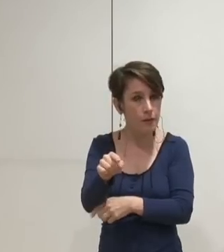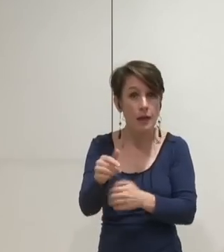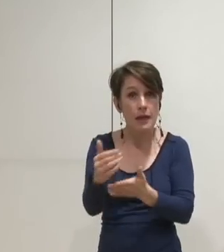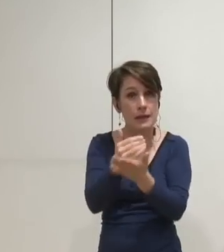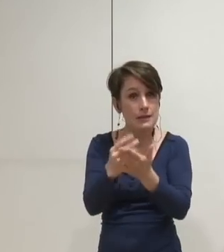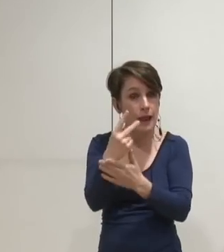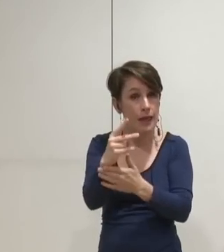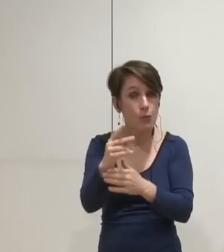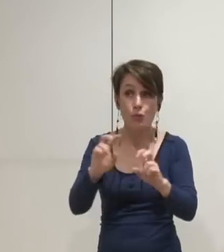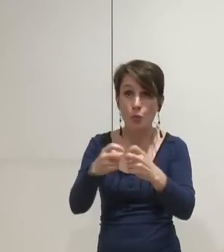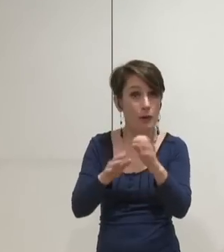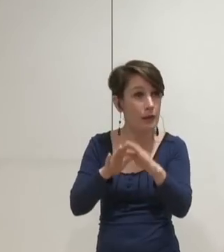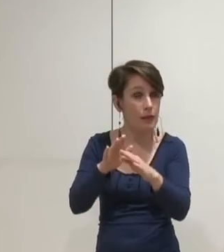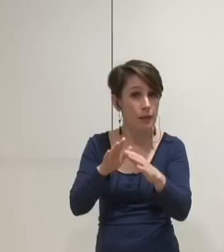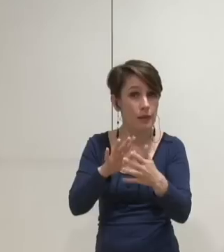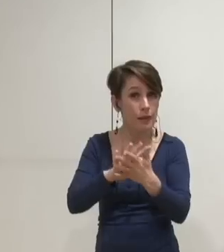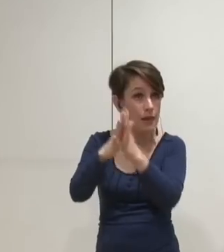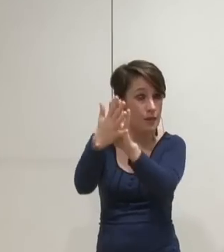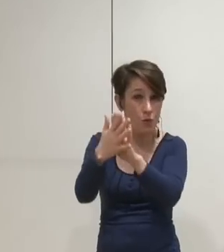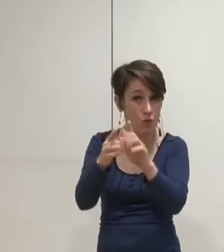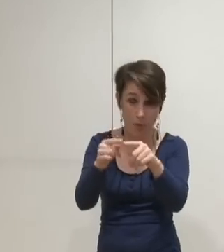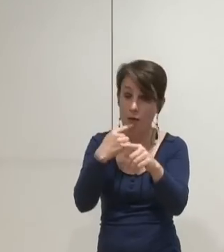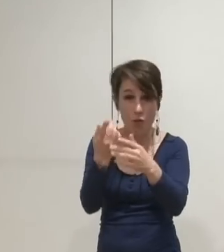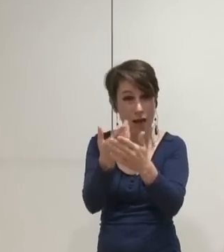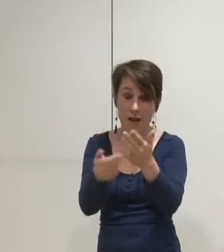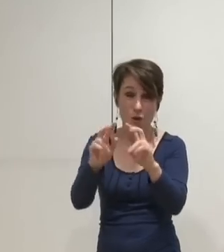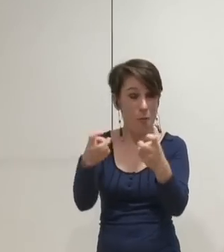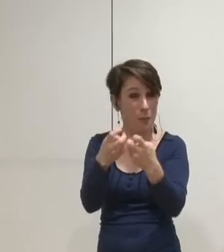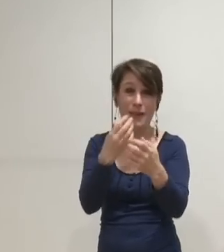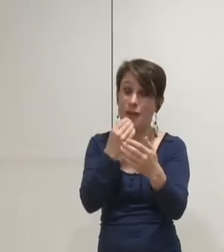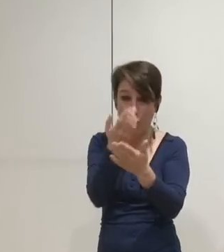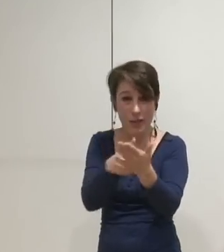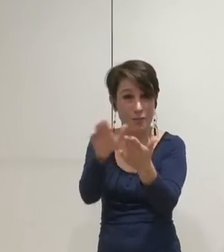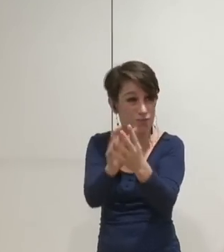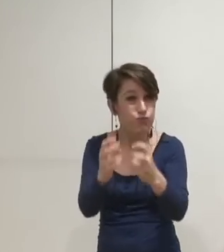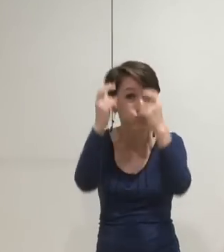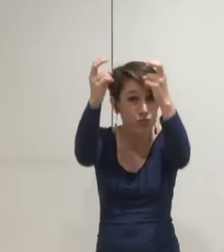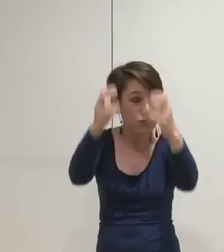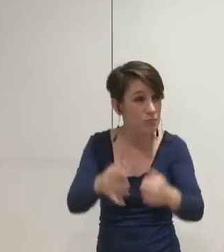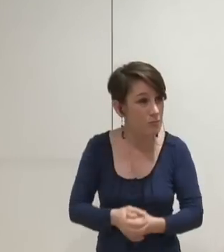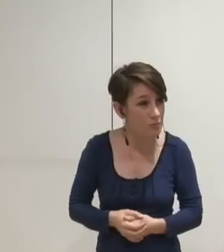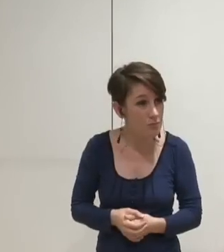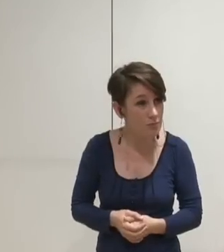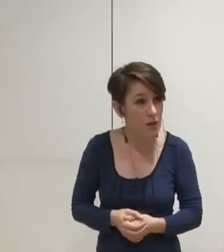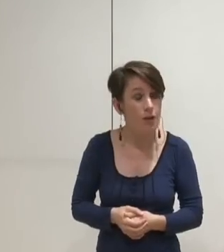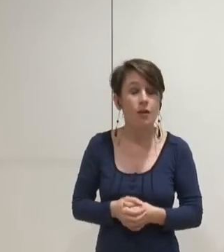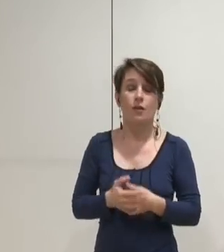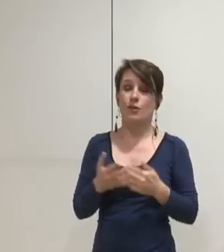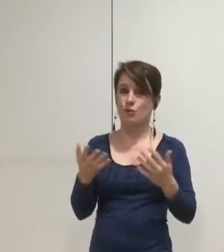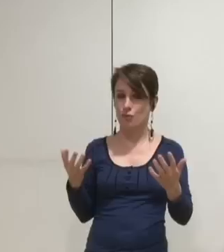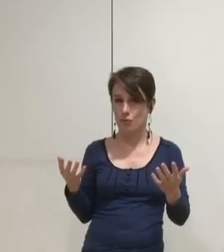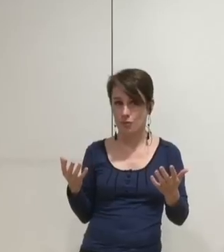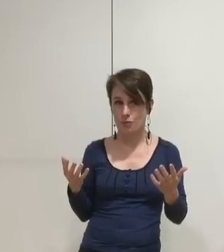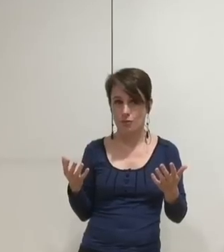de l'inflation c'est la réalité des chiffres que vous nous communiquez donc si nous